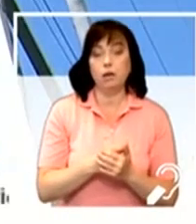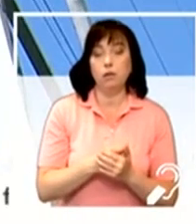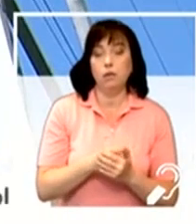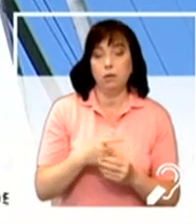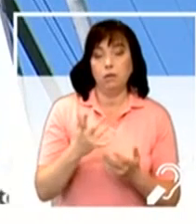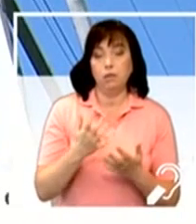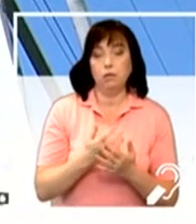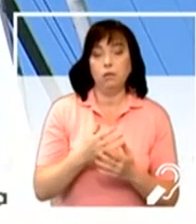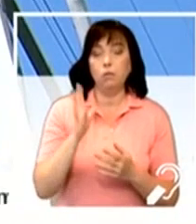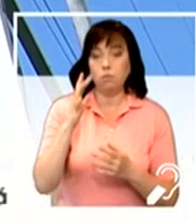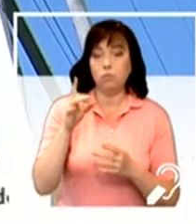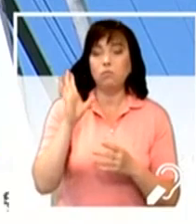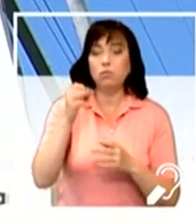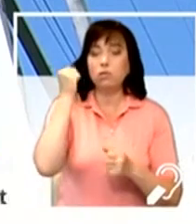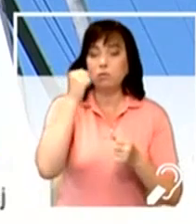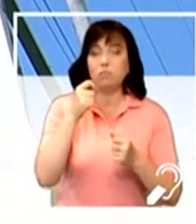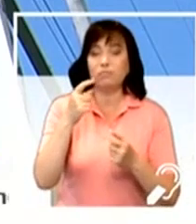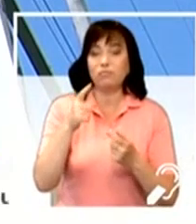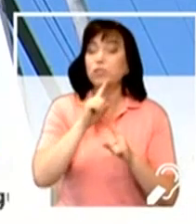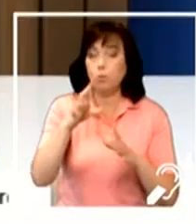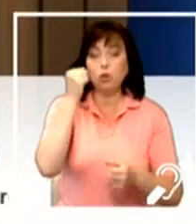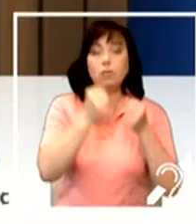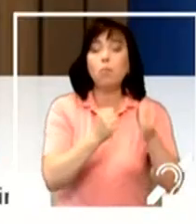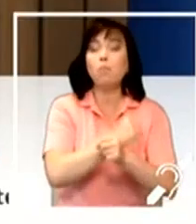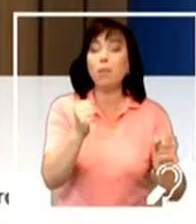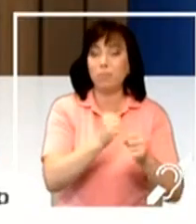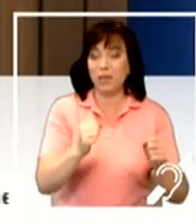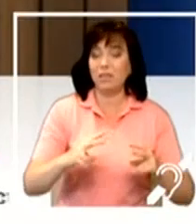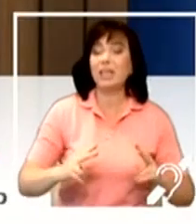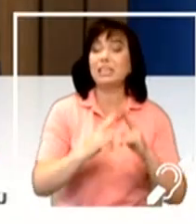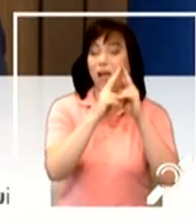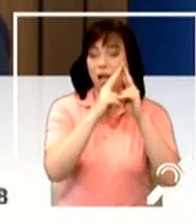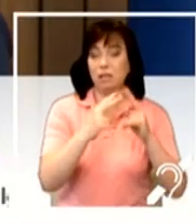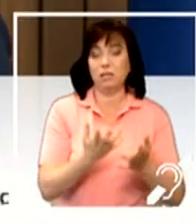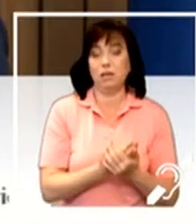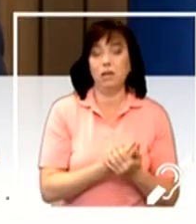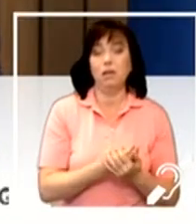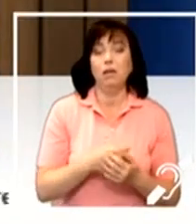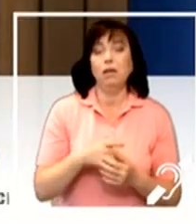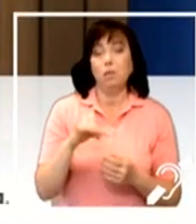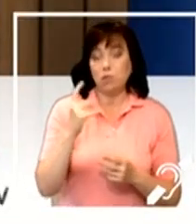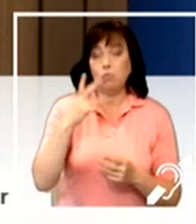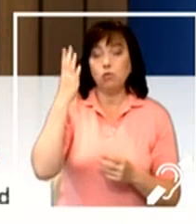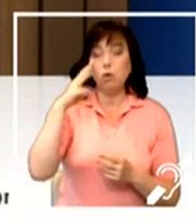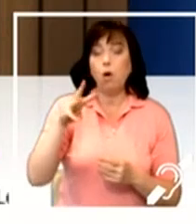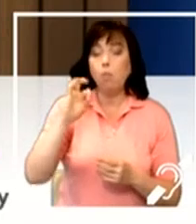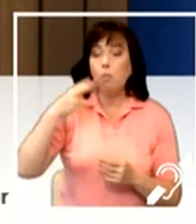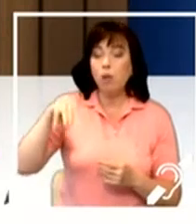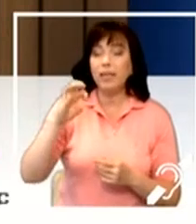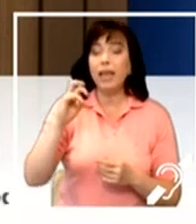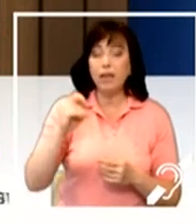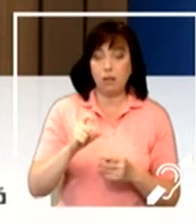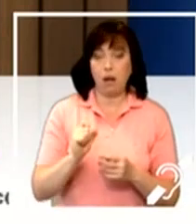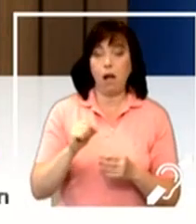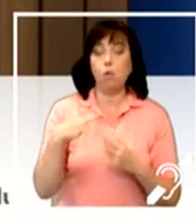mai multe stații de producere a energiei electrice. Ieri, Moldelectrica a semnat un contract de livrare